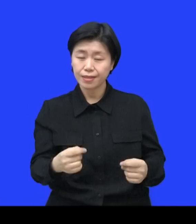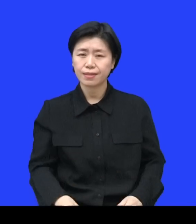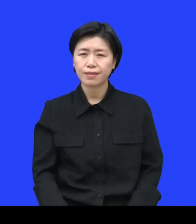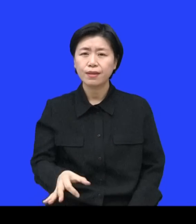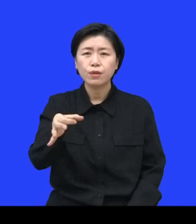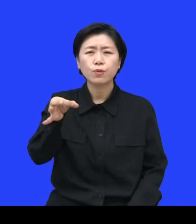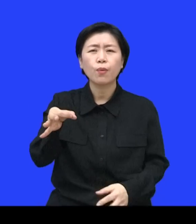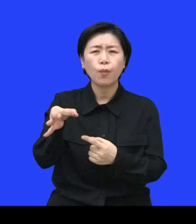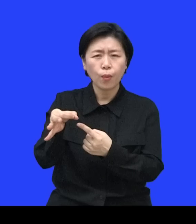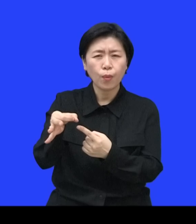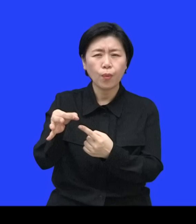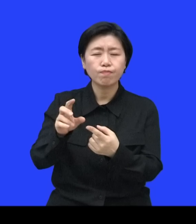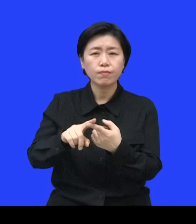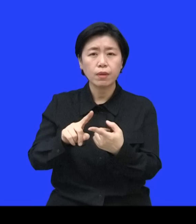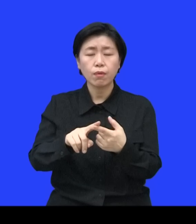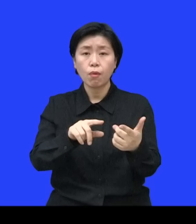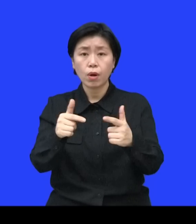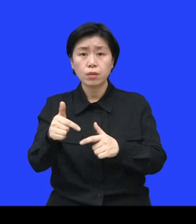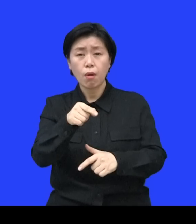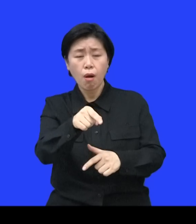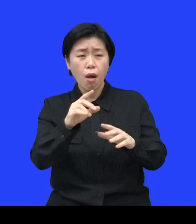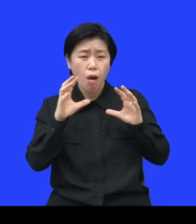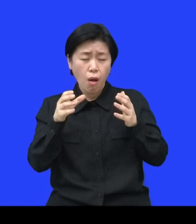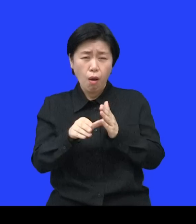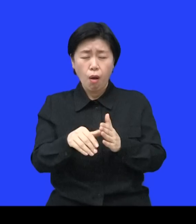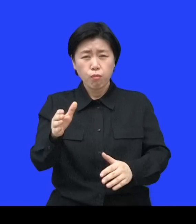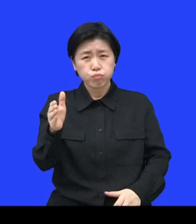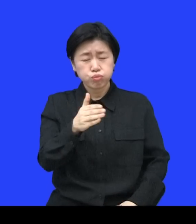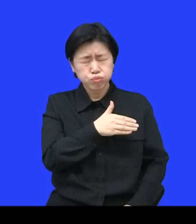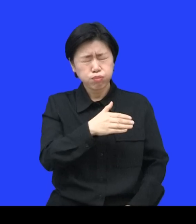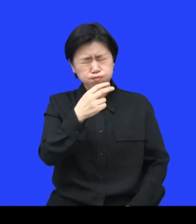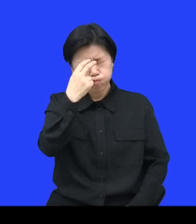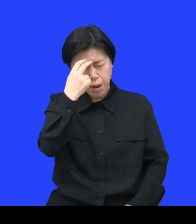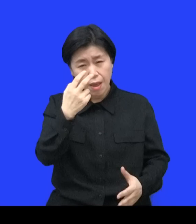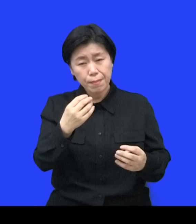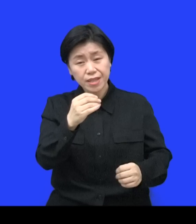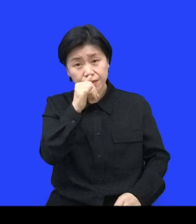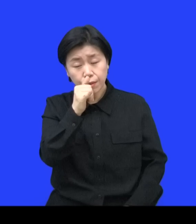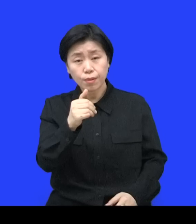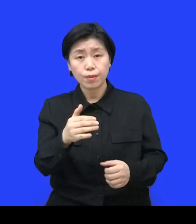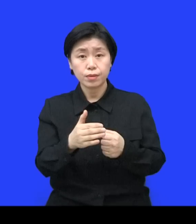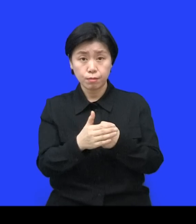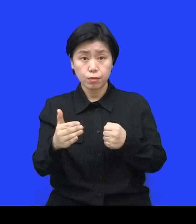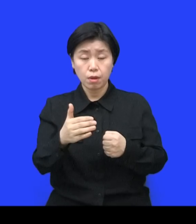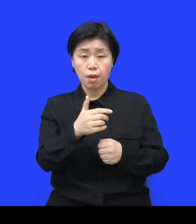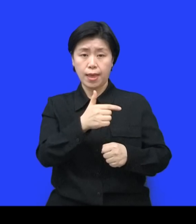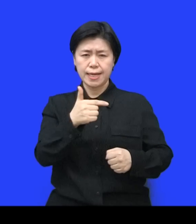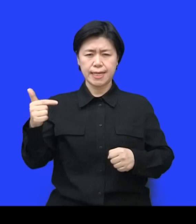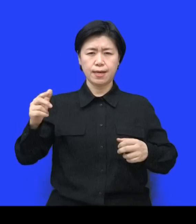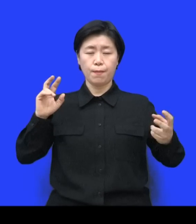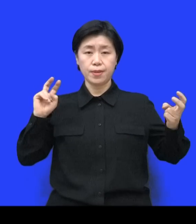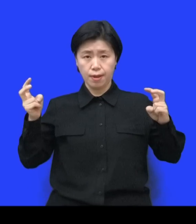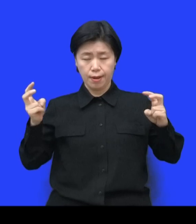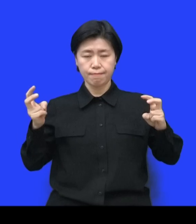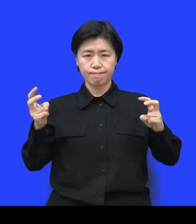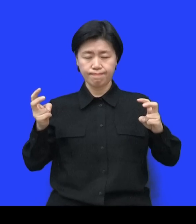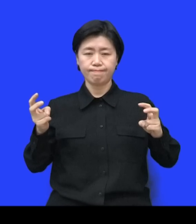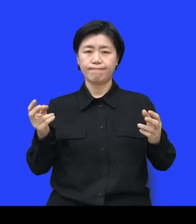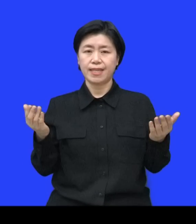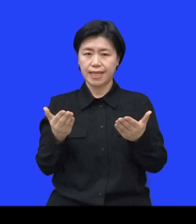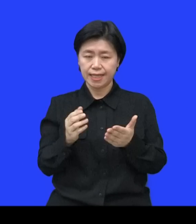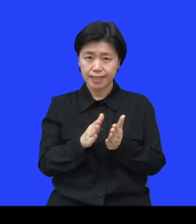대해서 그렇게 어떻게 보면 좀 한이 맺혔다고나 할까 굉장히 그 결핍이 있었으면 그런 대기업에 입사하시고 편안한 안락한